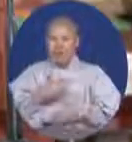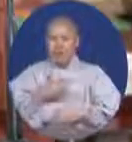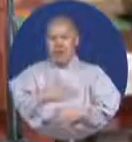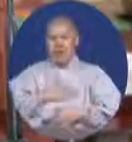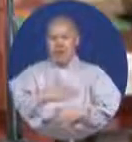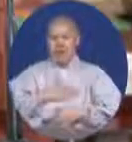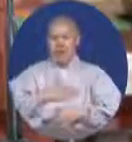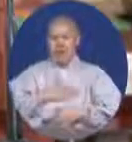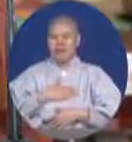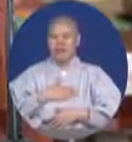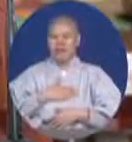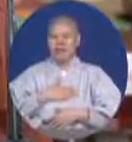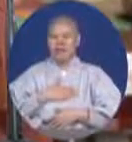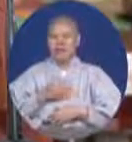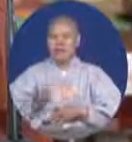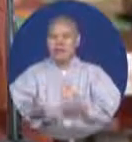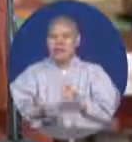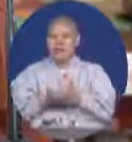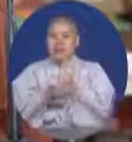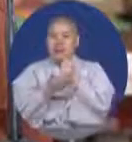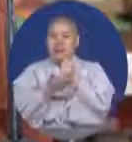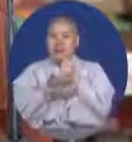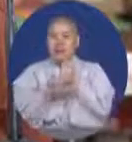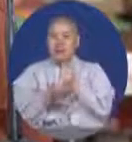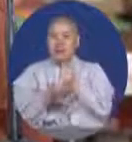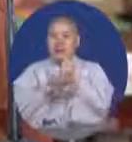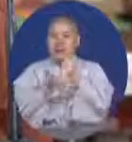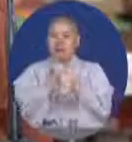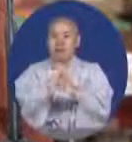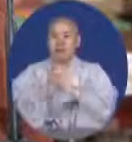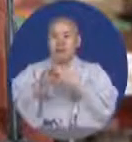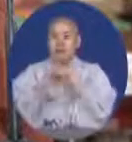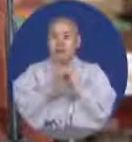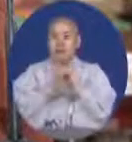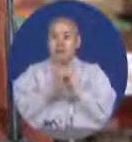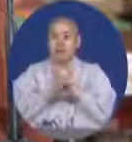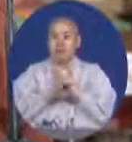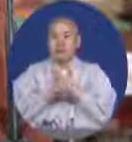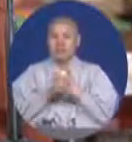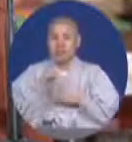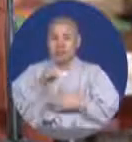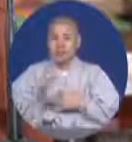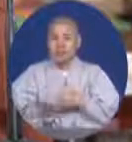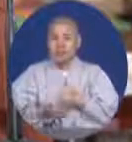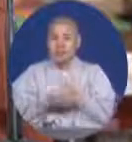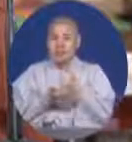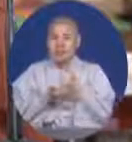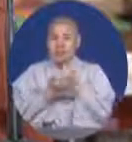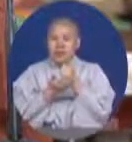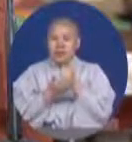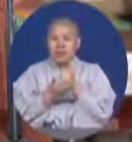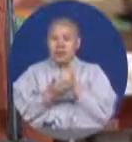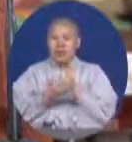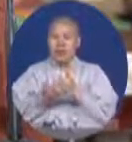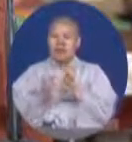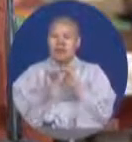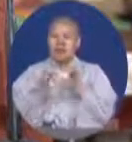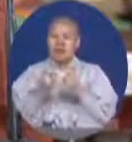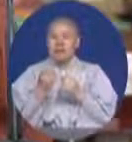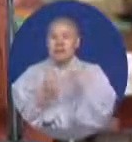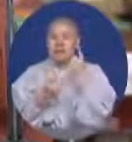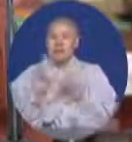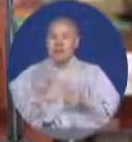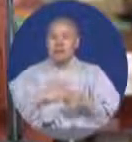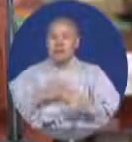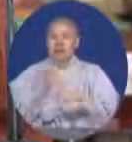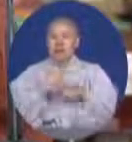내가 뭘 찬양하고 내가 칭찬을 하면 그 칭찬하는 대상보다 내가 더